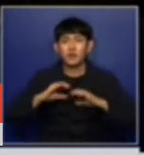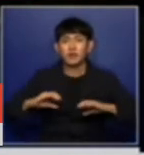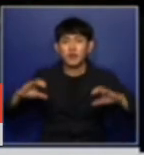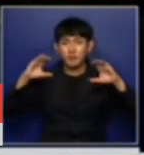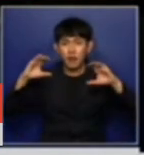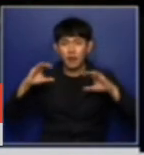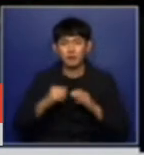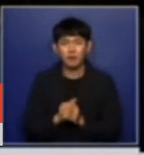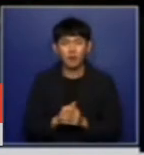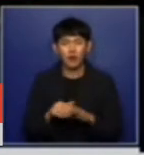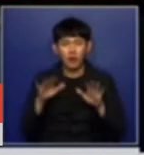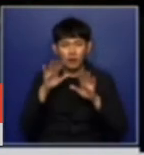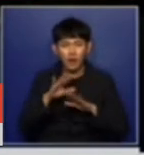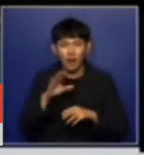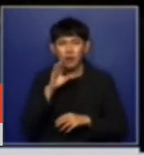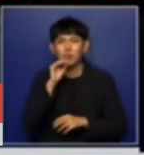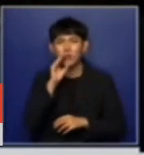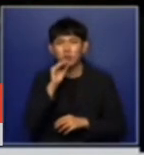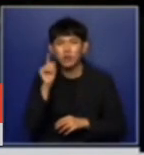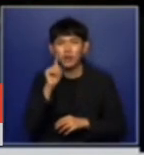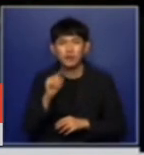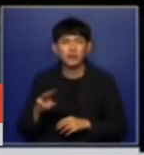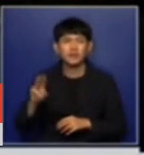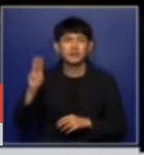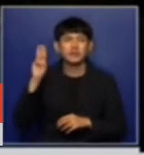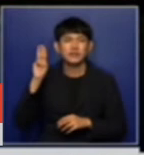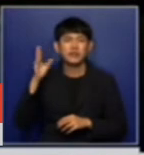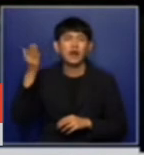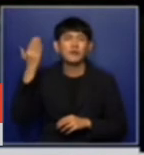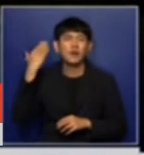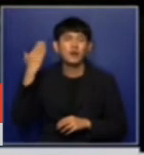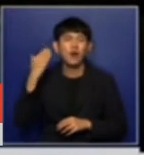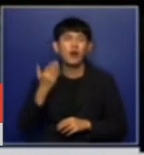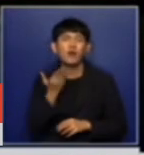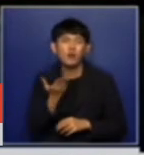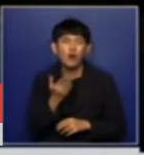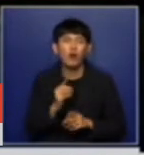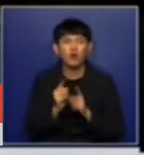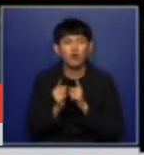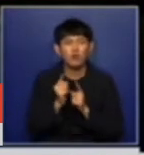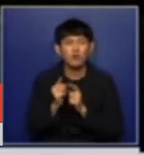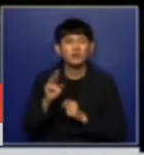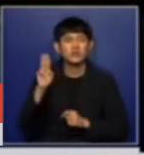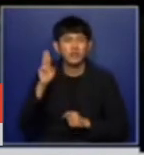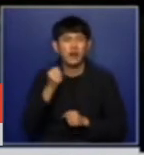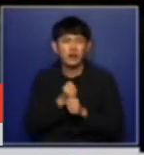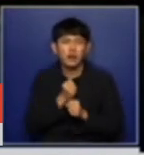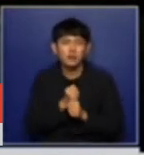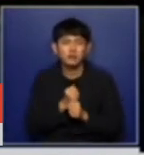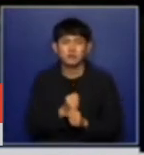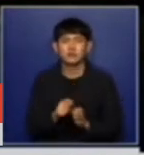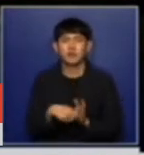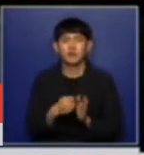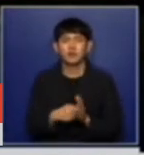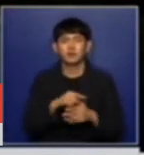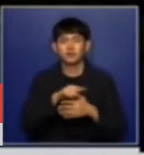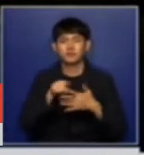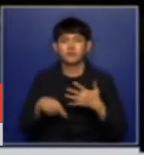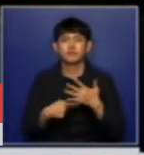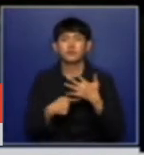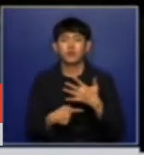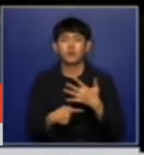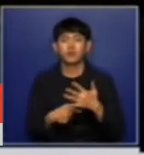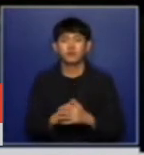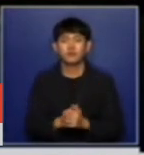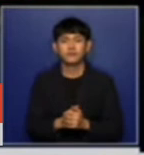ได้สัญญิงสัญญาเป็นสัญญาประชาคมตอนหาเสียงกับพี่น้องประชาชนเอาไว้อันนี้คือเหตุผลรวมๆครับท่านประธานครับผมจะไม่ใ